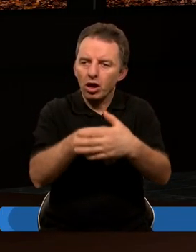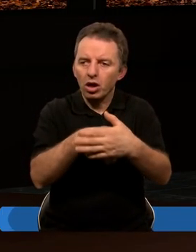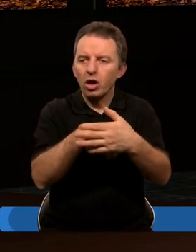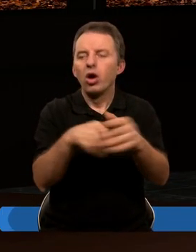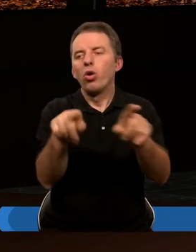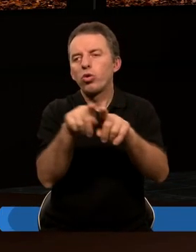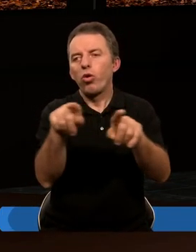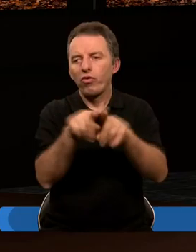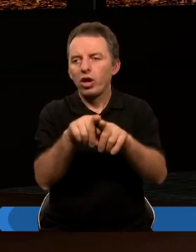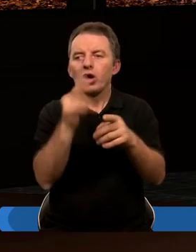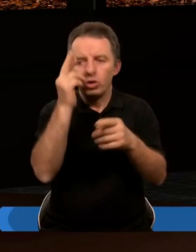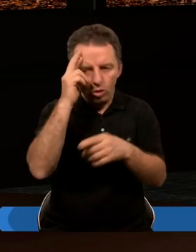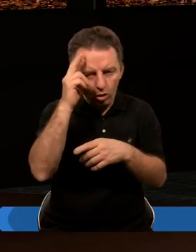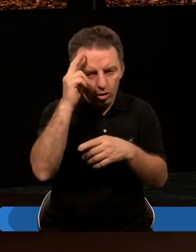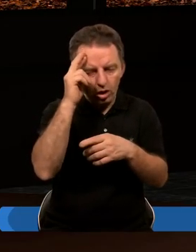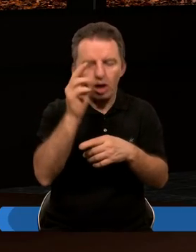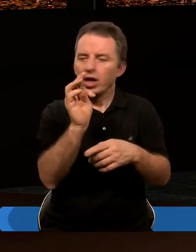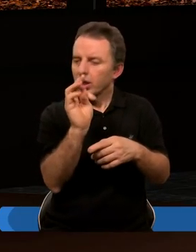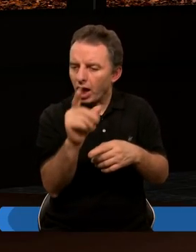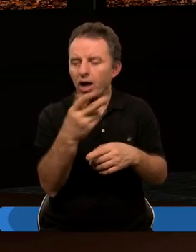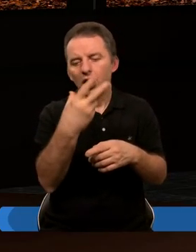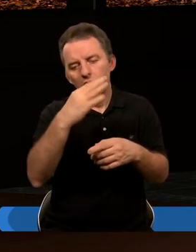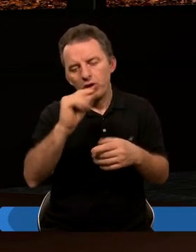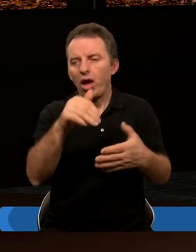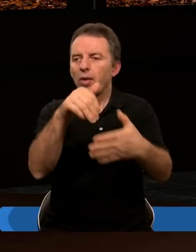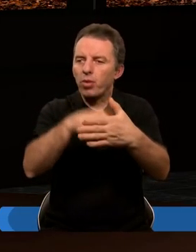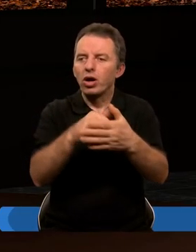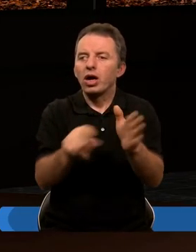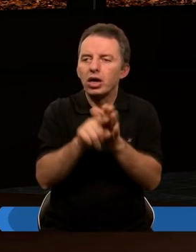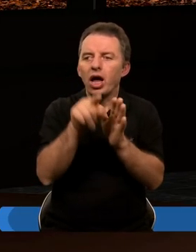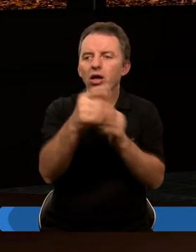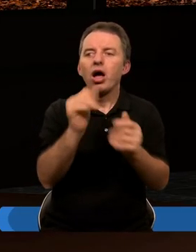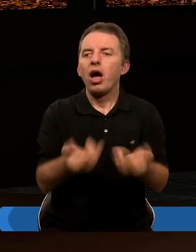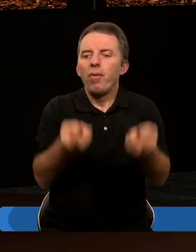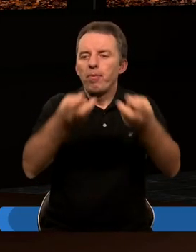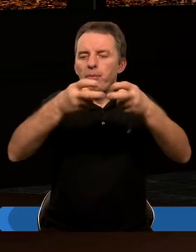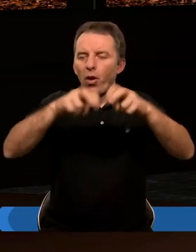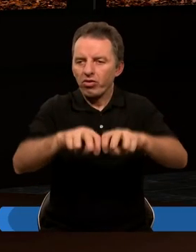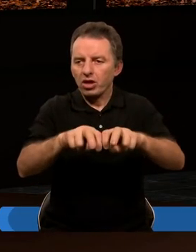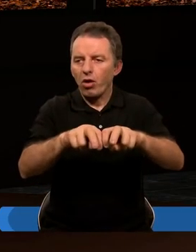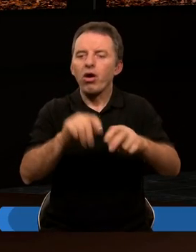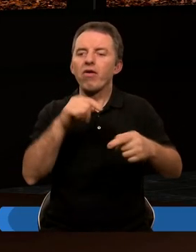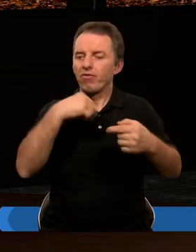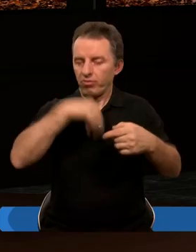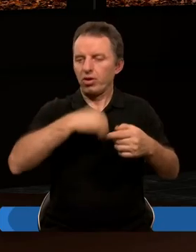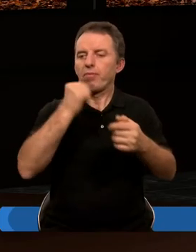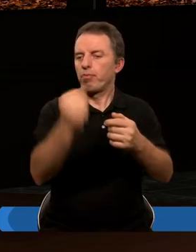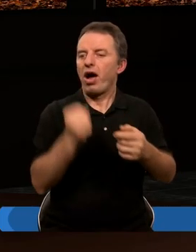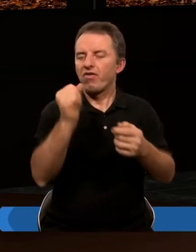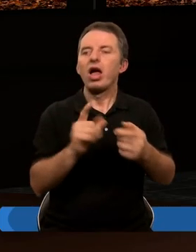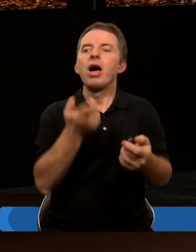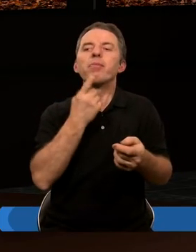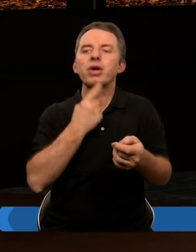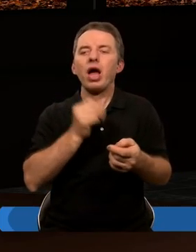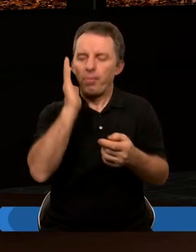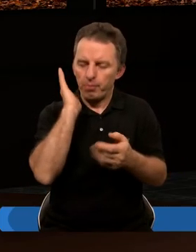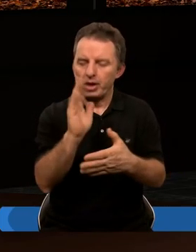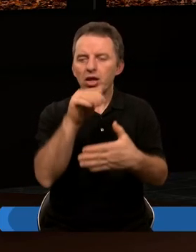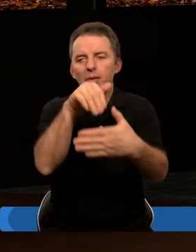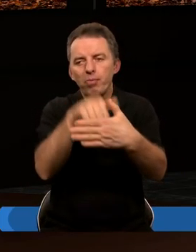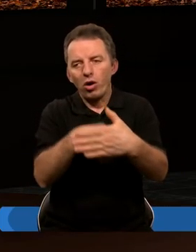równocześnie zrozumiał, że tak nie postępuje. I dlatego powstało w nim pragnienie, że będzie